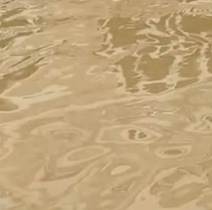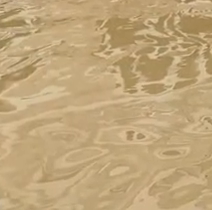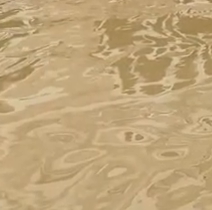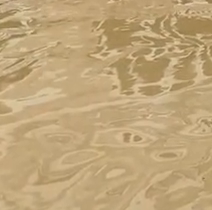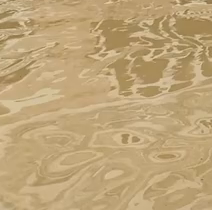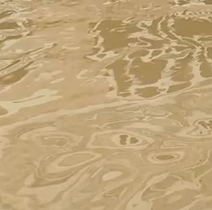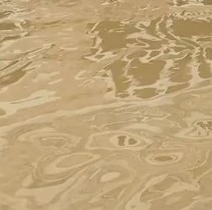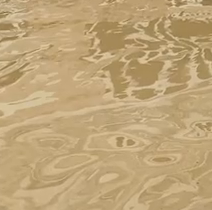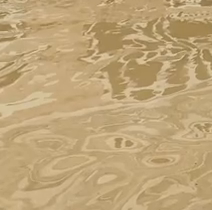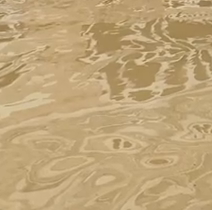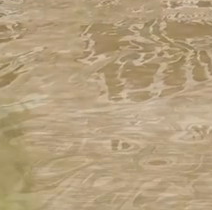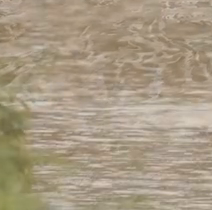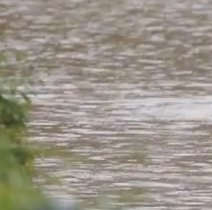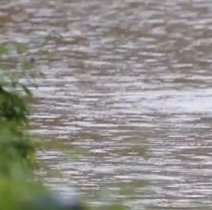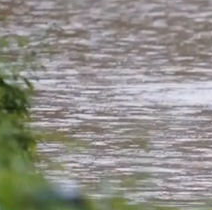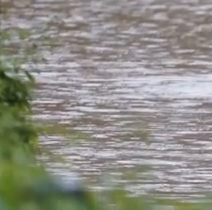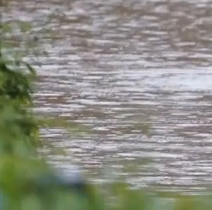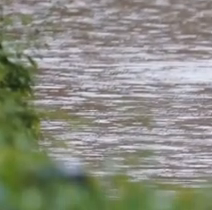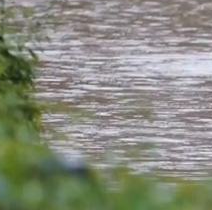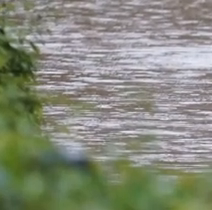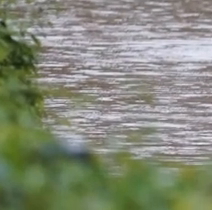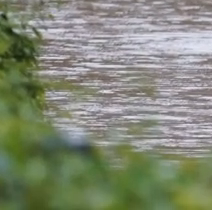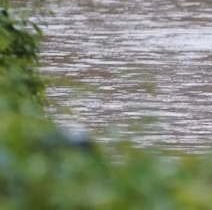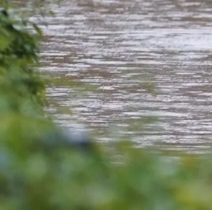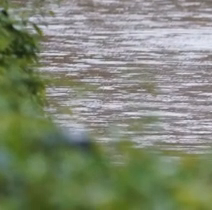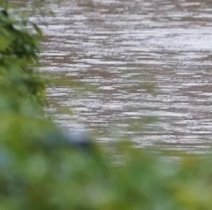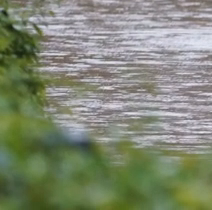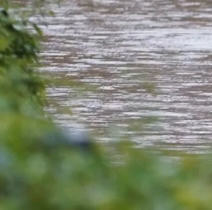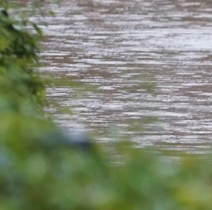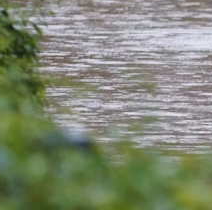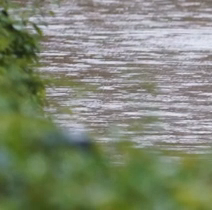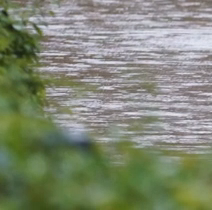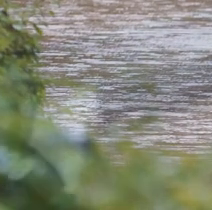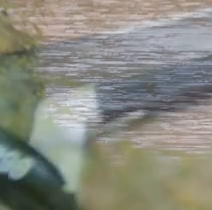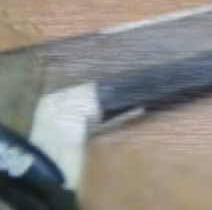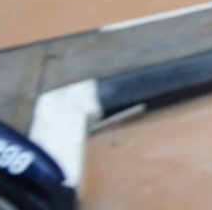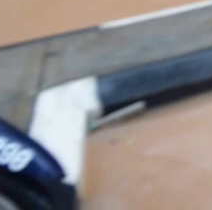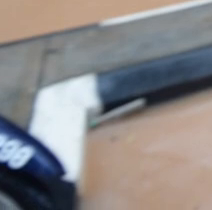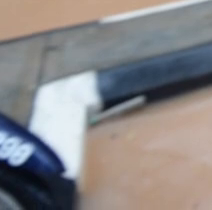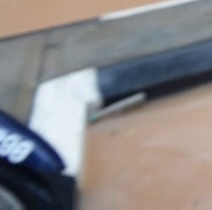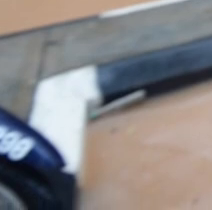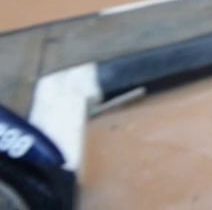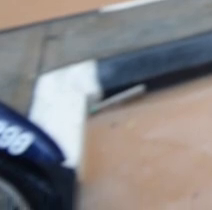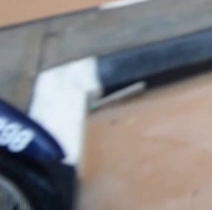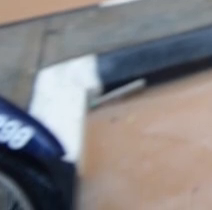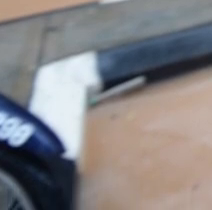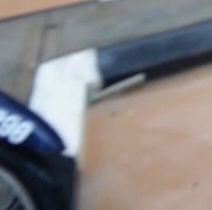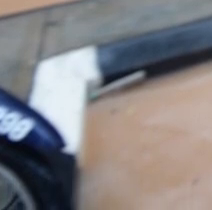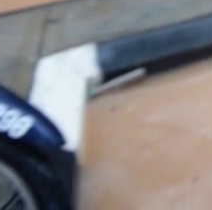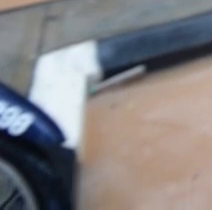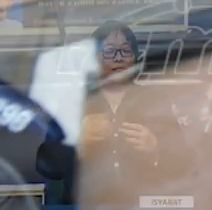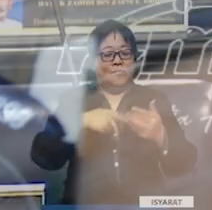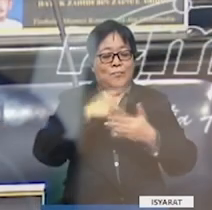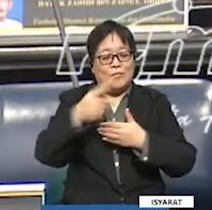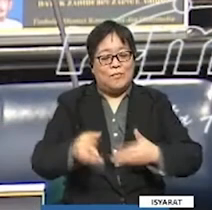kerja-kerja penyenggaraan kolam tekongan, program ramalan dan amaran banjir, rancangan tempatan banjir dan juga